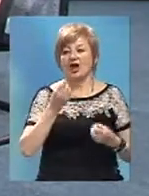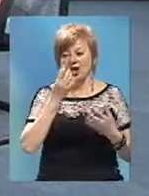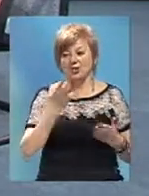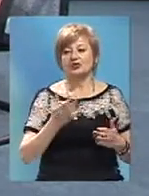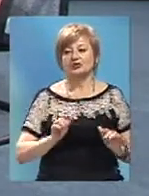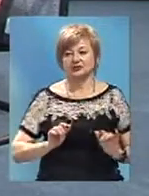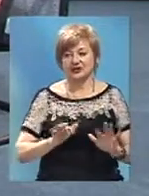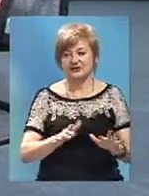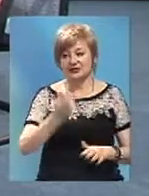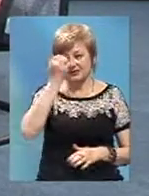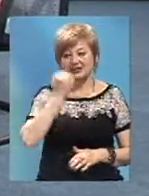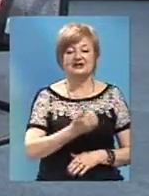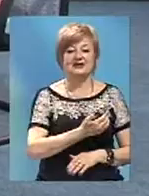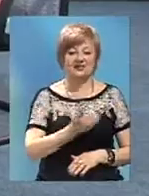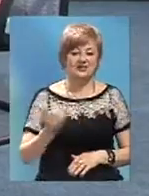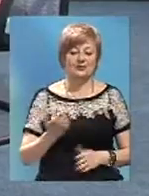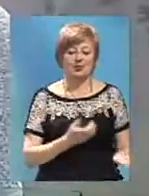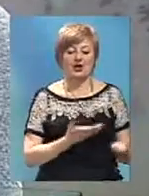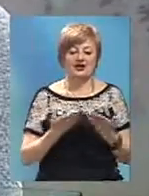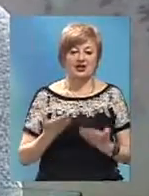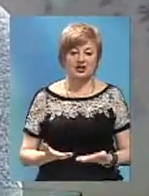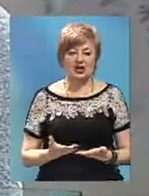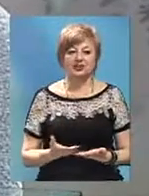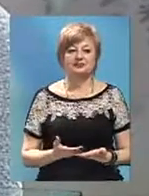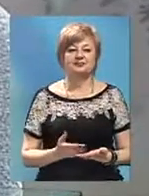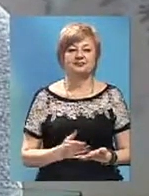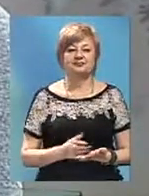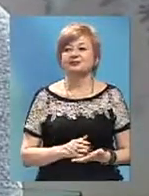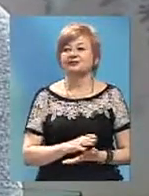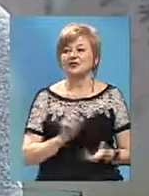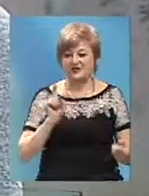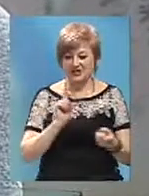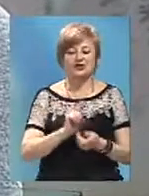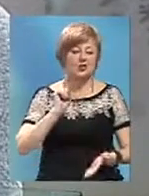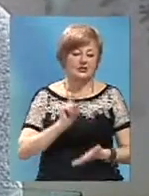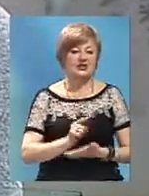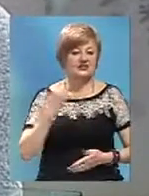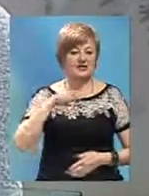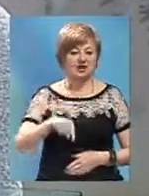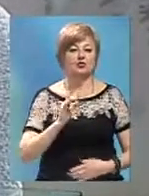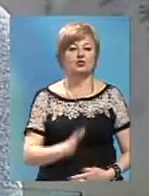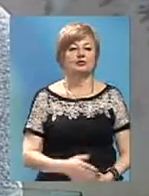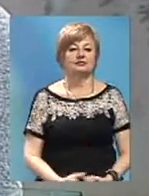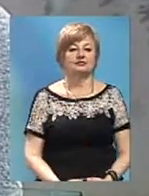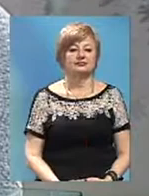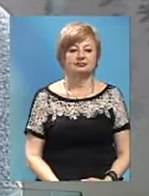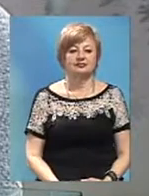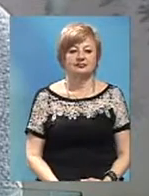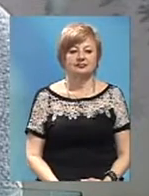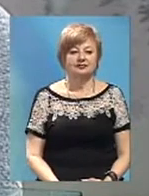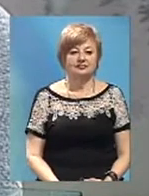артикуляцію. Вдячні, вдячні за це запрошення. Спасибі, далі буде. І хай зустрінемось, ми в Запоріжжі ще будемо. Дякую.